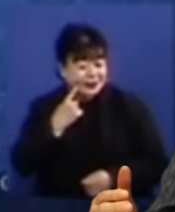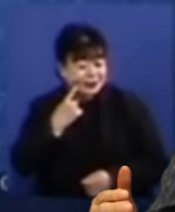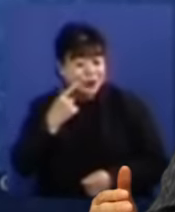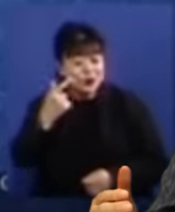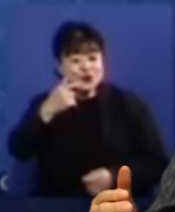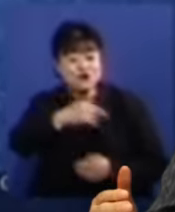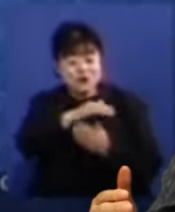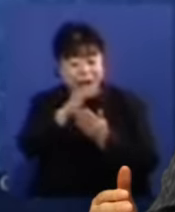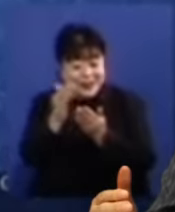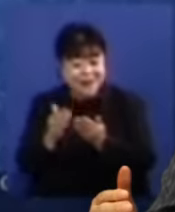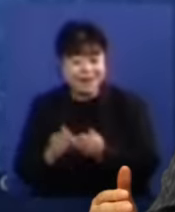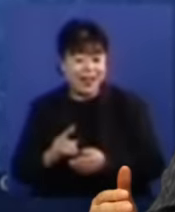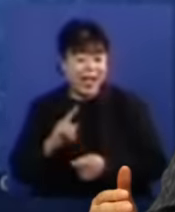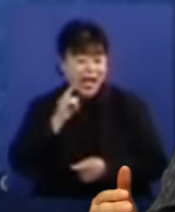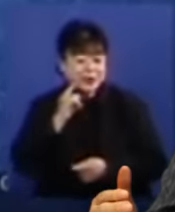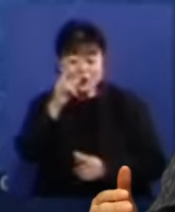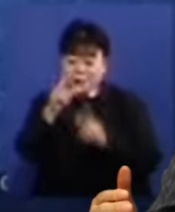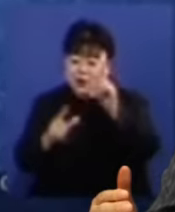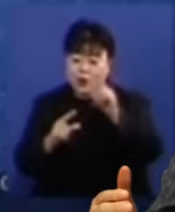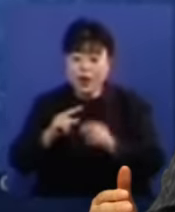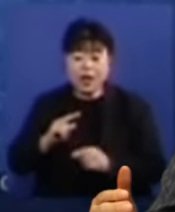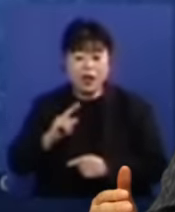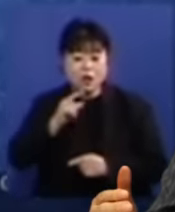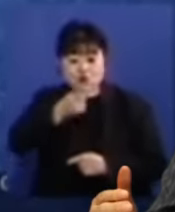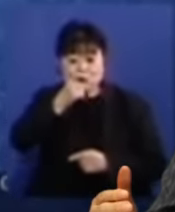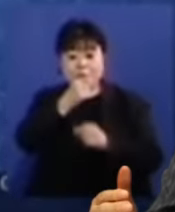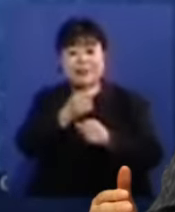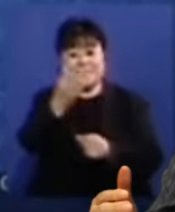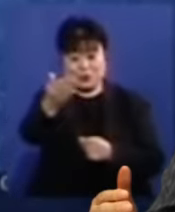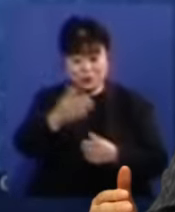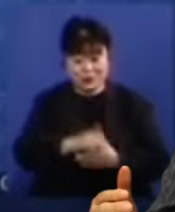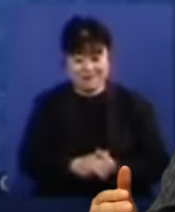육각형의 저렇게 아름다운 물이 되고 말았어요.